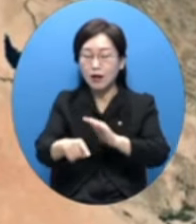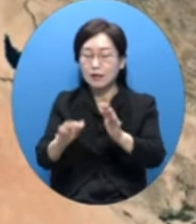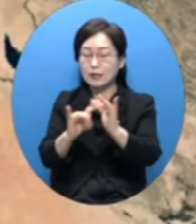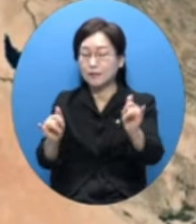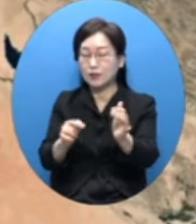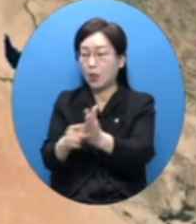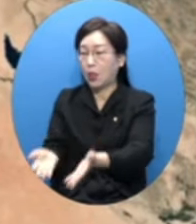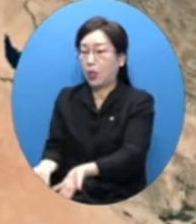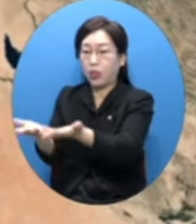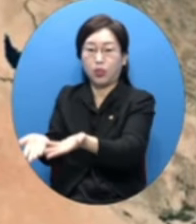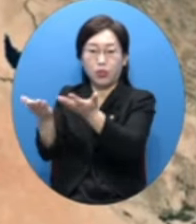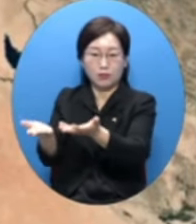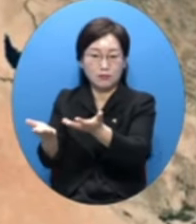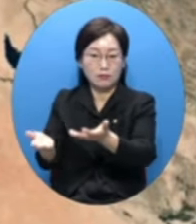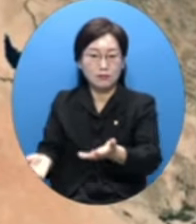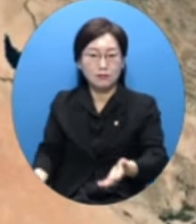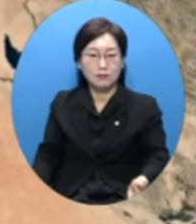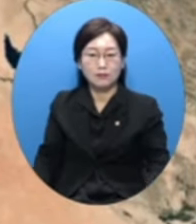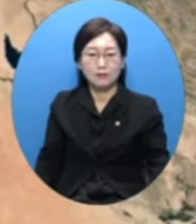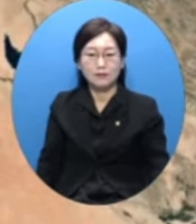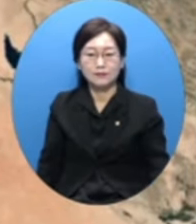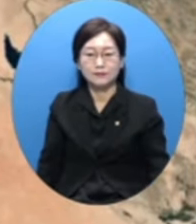선동해가지고